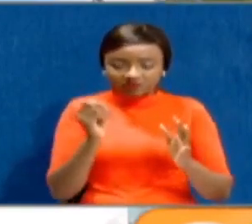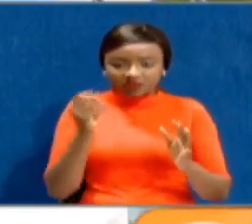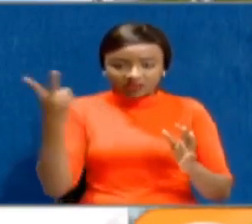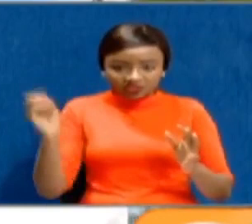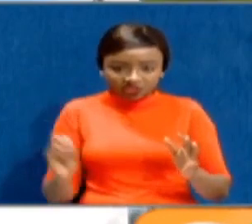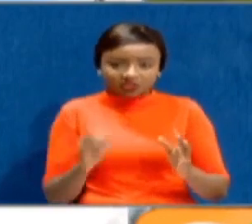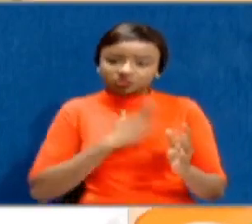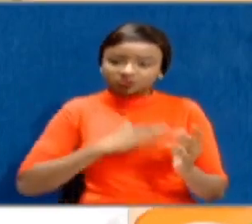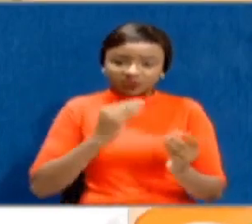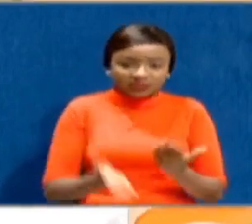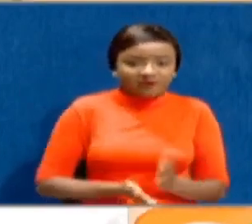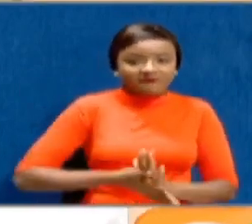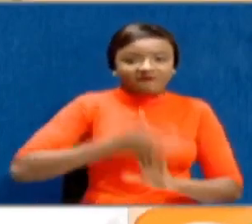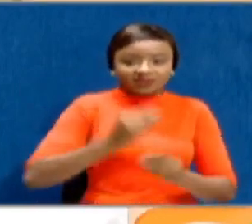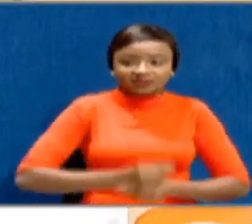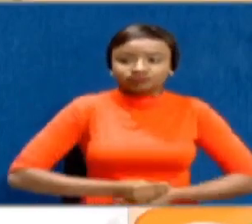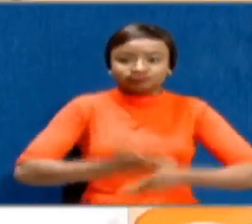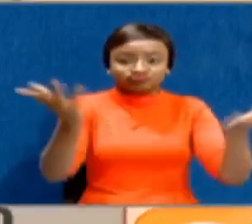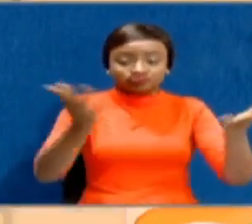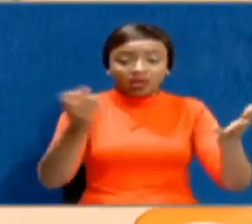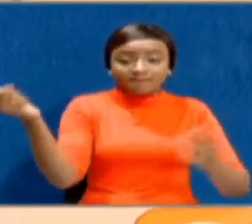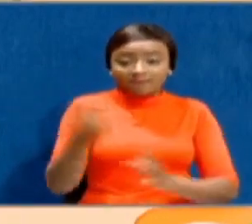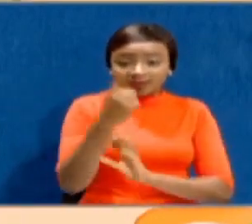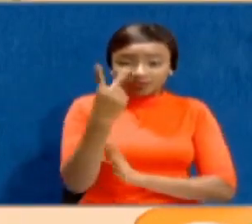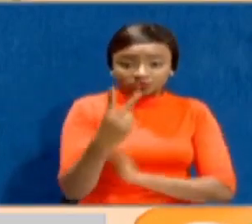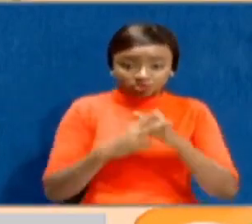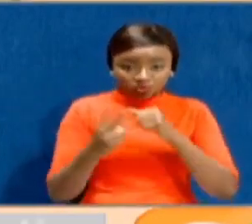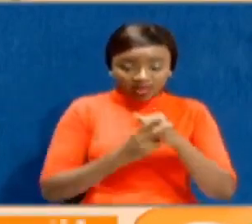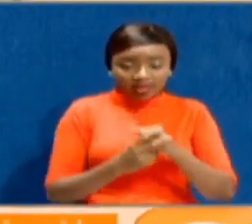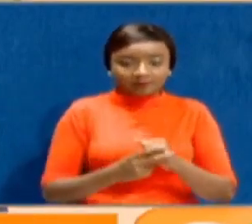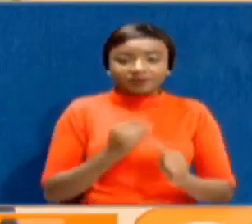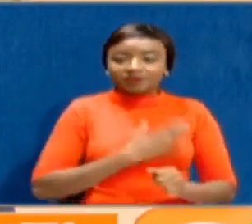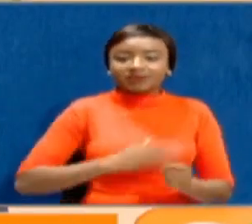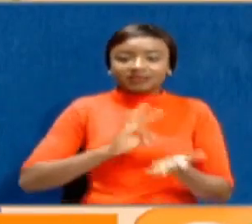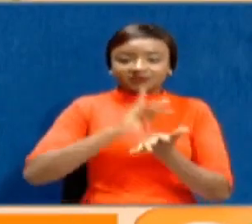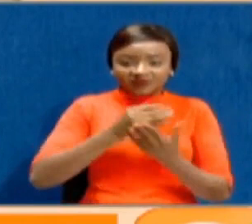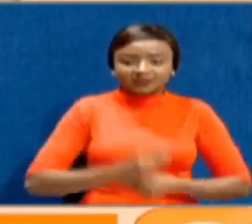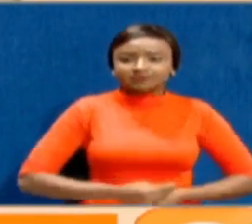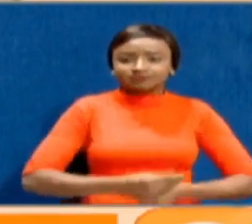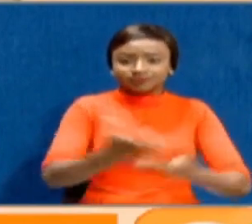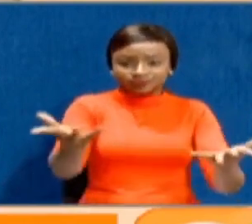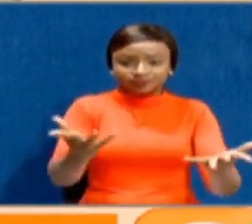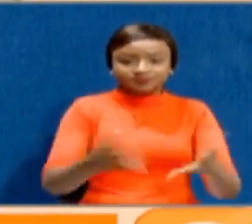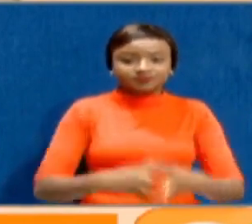2019-2020 zitolewe kwa haraka. Funds for the month of July be released